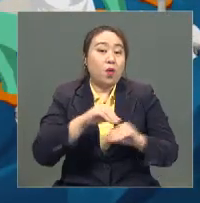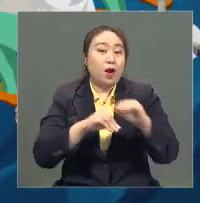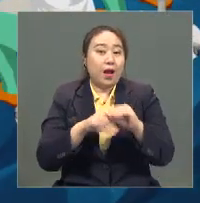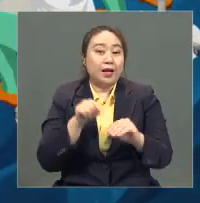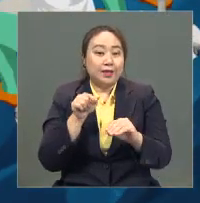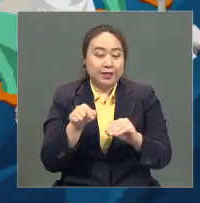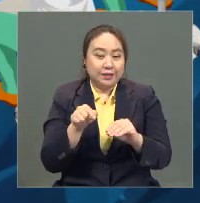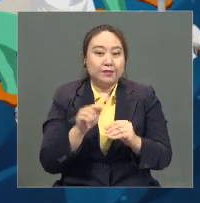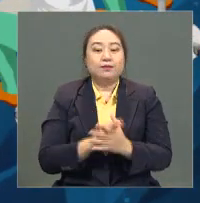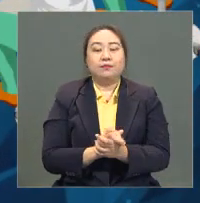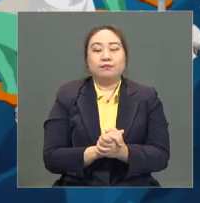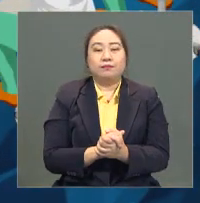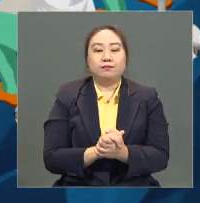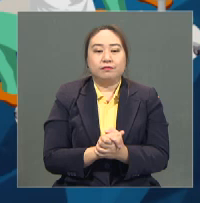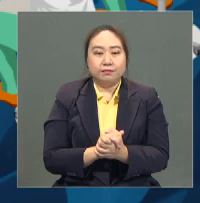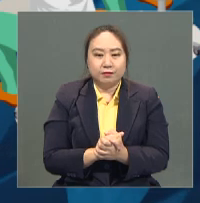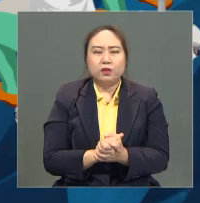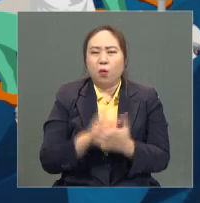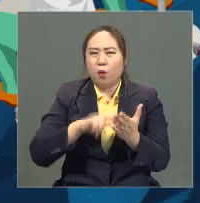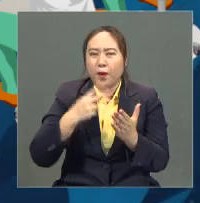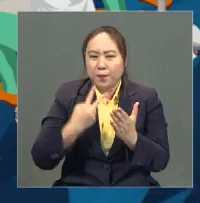นี้นะครับแล้วก็เป็นผู้ป่วยนะครับในที่ต้องนอนโรงพยาบาลเท่านั้นจะไม่ไปนอนตามโรงแรมคอนโดไม่มีครับจะไปนอนตามคลีนิคก็ไม่มีนะครับต้องมานอนที่โรงพยาบาลเท่านั้นในจุดที่เราได้มีการอ่าขึ้นทะเบียนนะครับหรือรับรองจุดที่คัดแยกไว้ว่าอะเพชรจุดที่ปลอดภัยแล้วเราไม่ประพจน์ของคนไข้ปกติก็นั้นคนไข้ปกติที่ไปรับบริการที่โรงพยาบาลก็ยังเหมือนเดิมนะครับให้ท่านสบายใจว่าทางกระทรวงสุขได้ดูแลจุดนี้ให้อยู่แล้วตรงส่วนนี้นะครับเค้ายืนยันนะคะว่าสำหรับบริการทางการแพทย์ตามโครงการไม่ได้ข้อand wellness Program